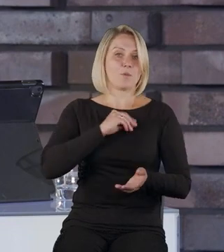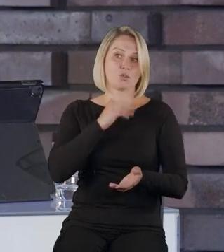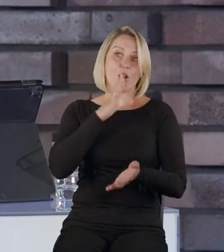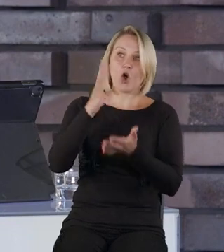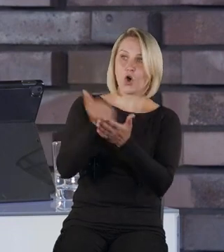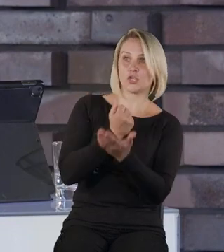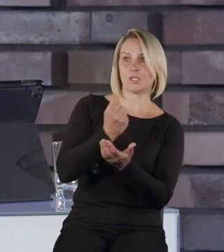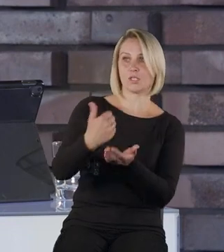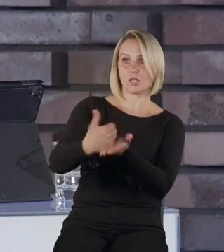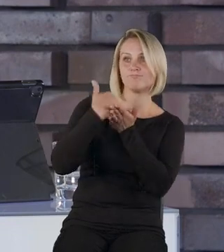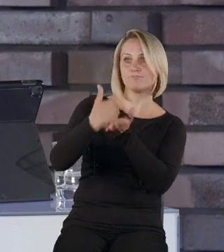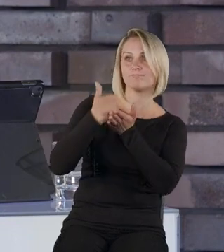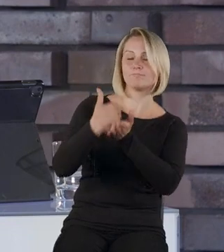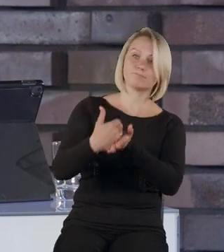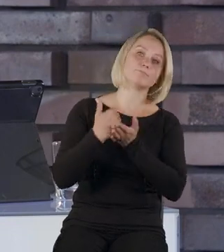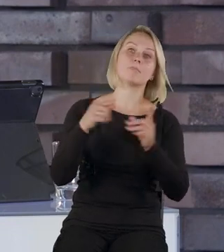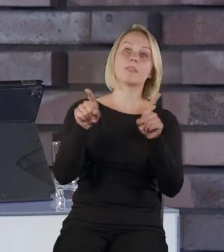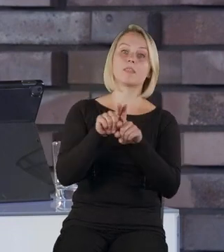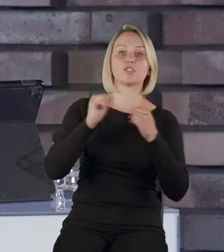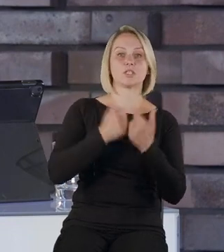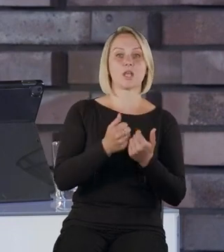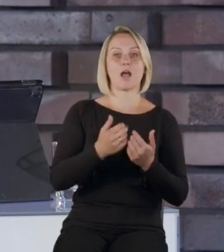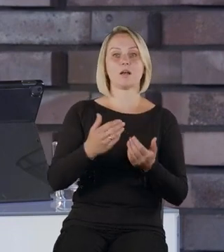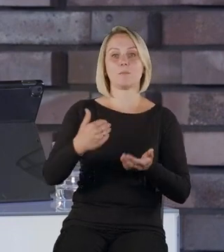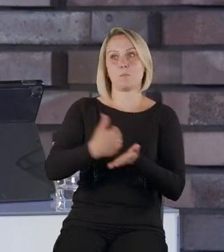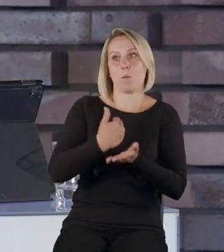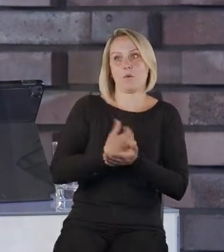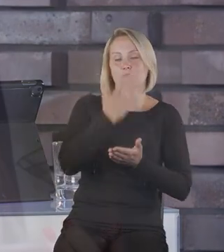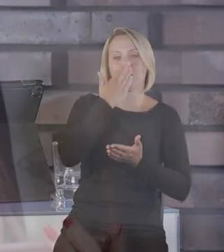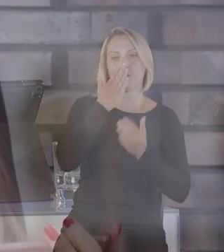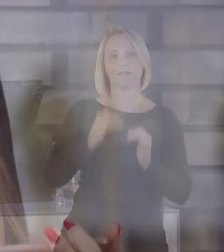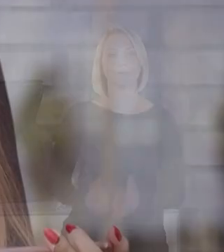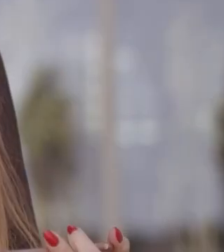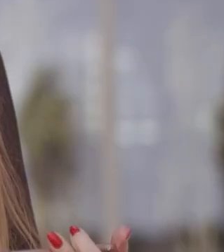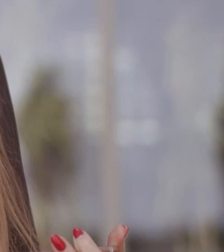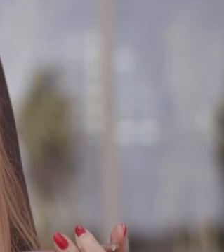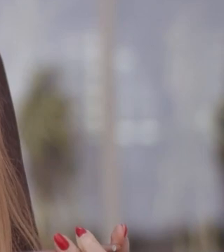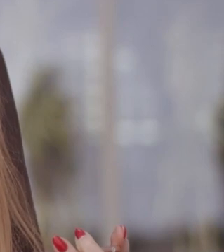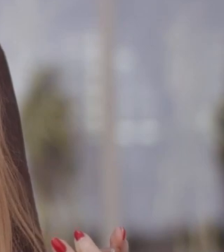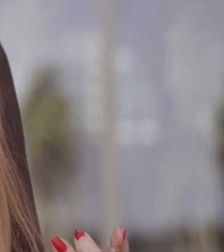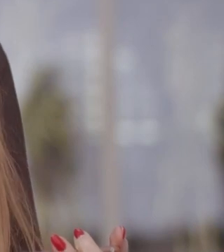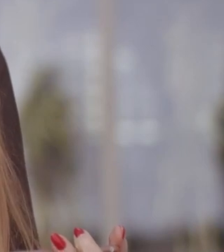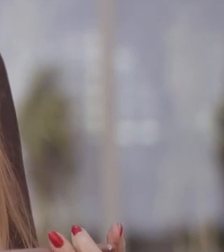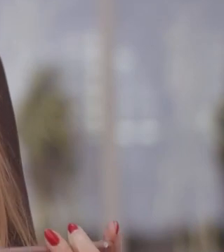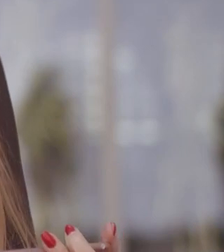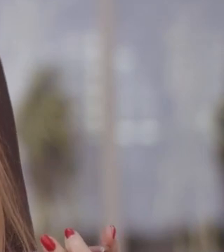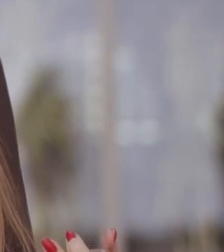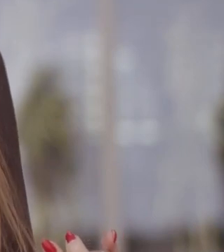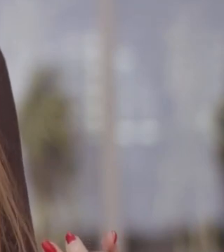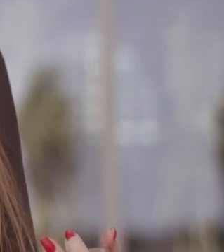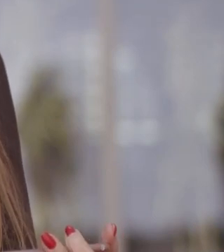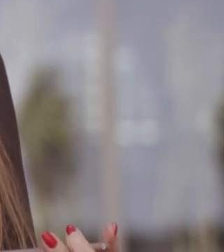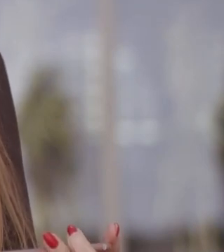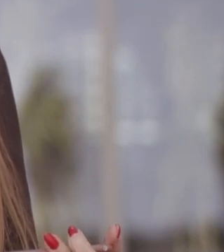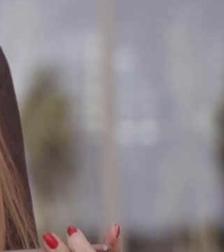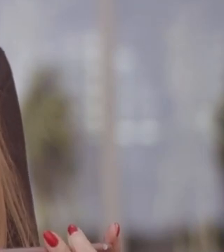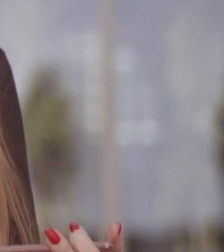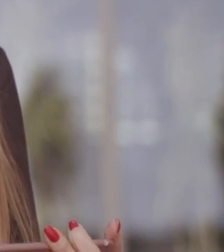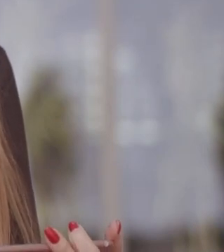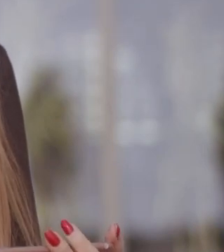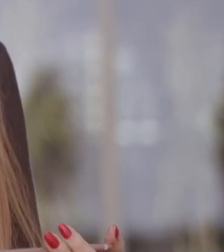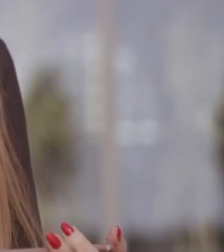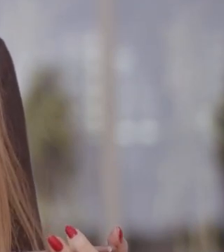Uniwersytetu Śląskiego i jakie udogodnienia oferuje nasza uczelnia. Na Uniwersytecie Śląskim w Katowicach działa Centrum